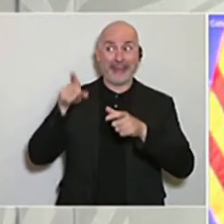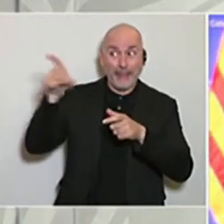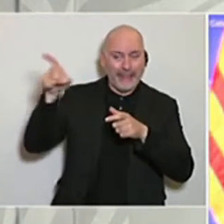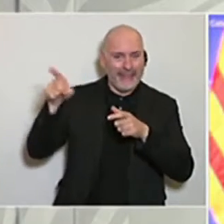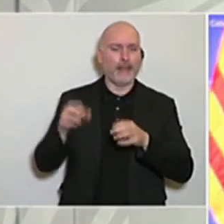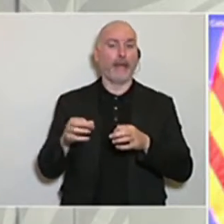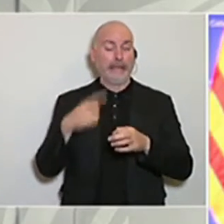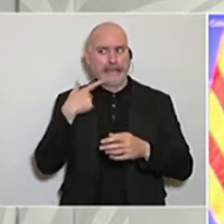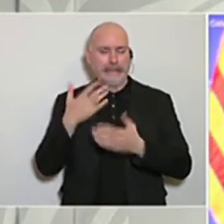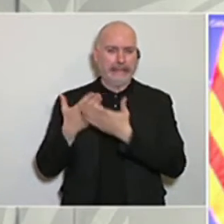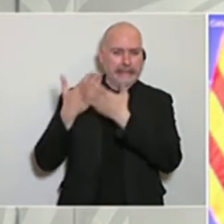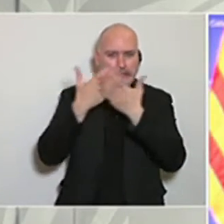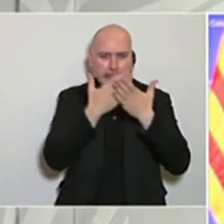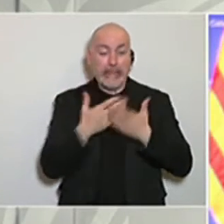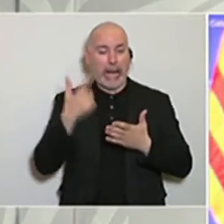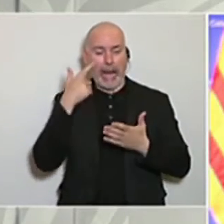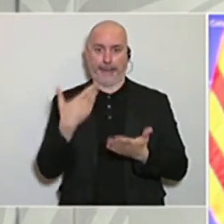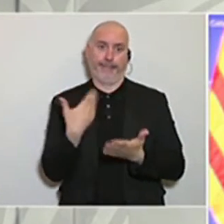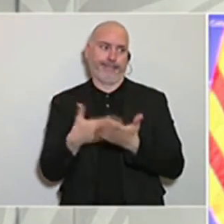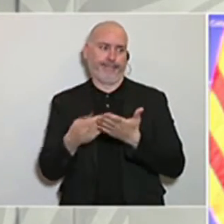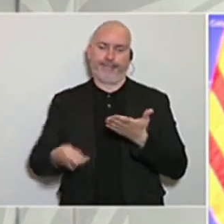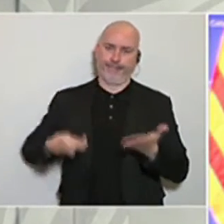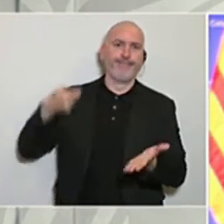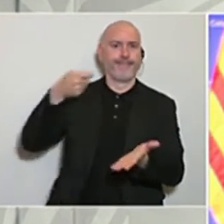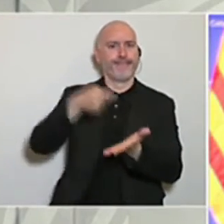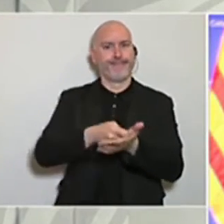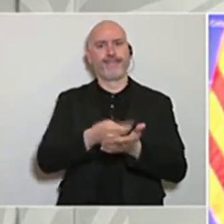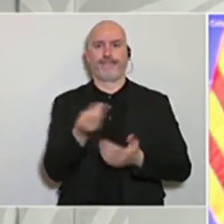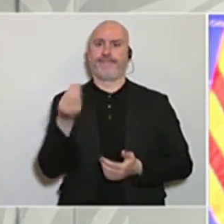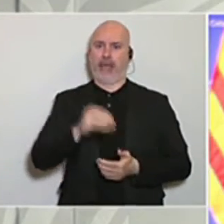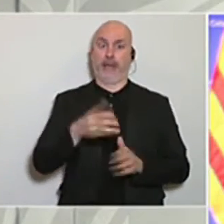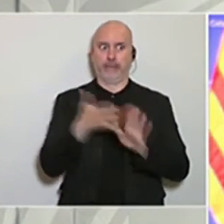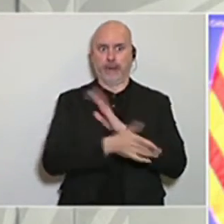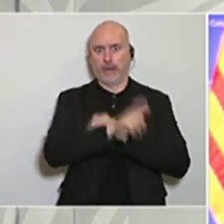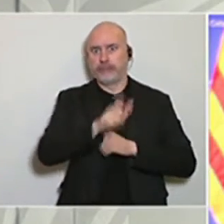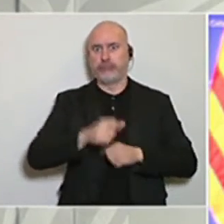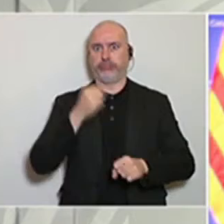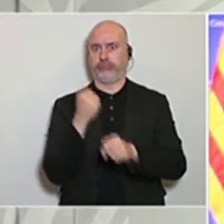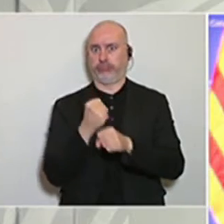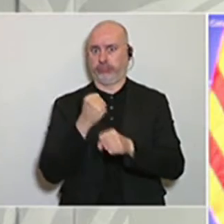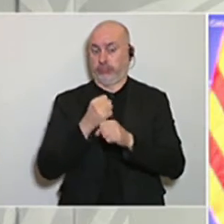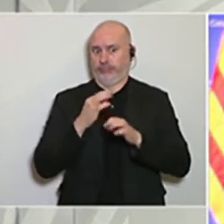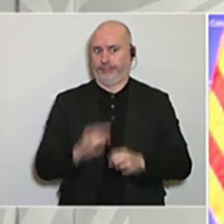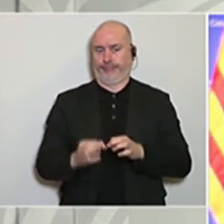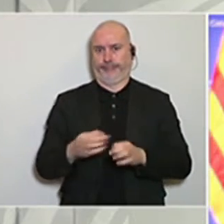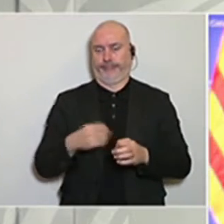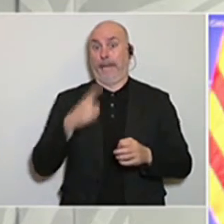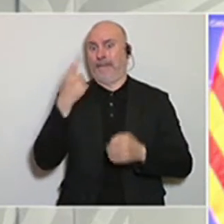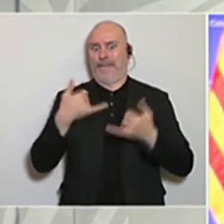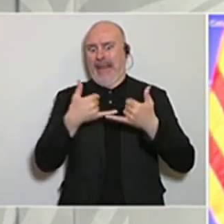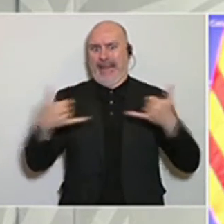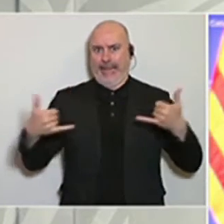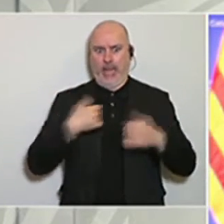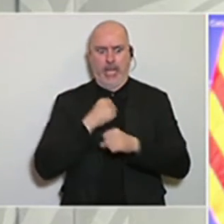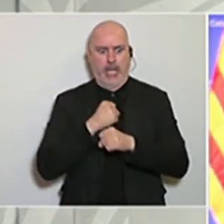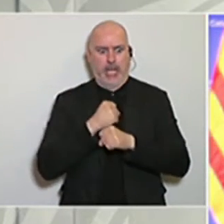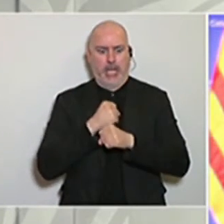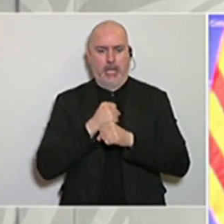quina manera es pot gratificar el personal de la Generalitat de Catalunya que ha estat en primera línia combatent aquesta crisi sanitària.